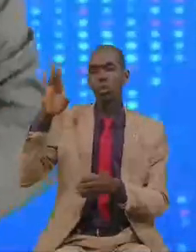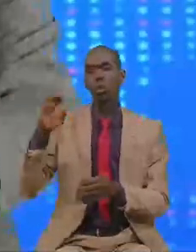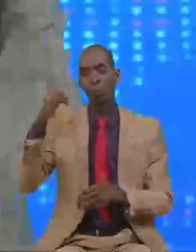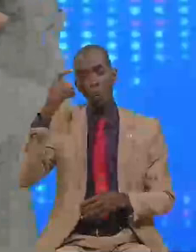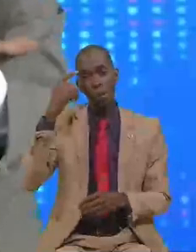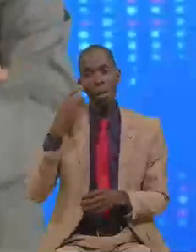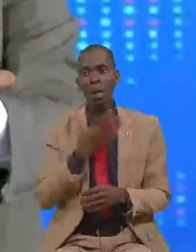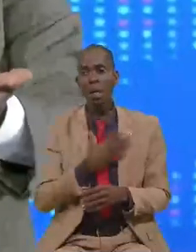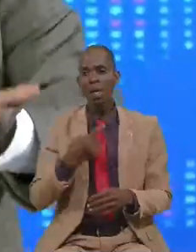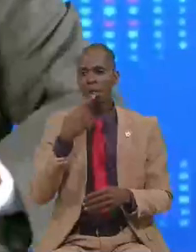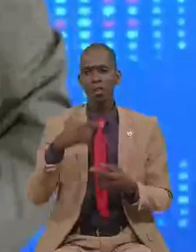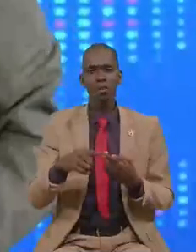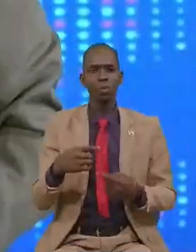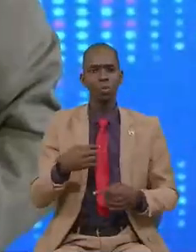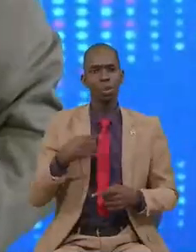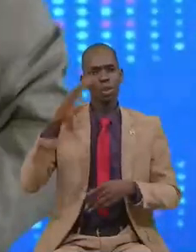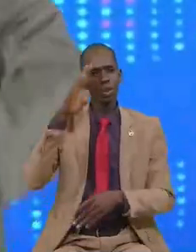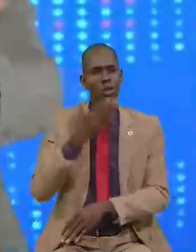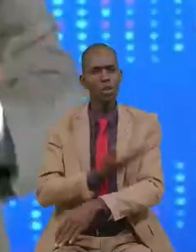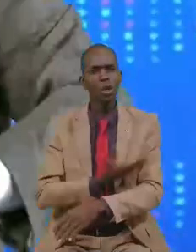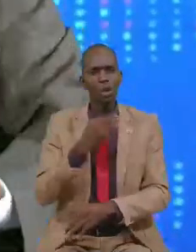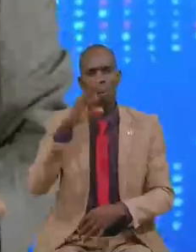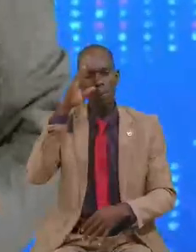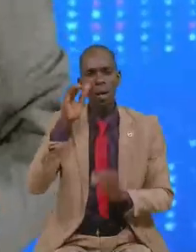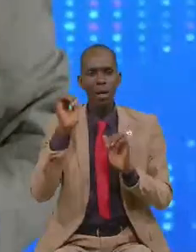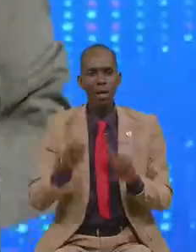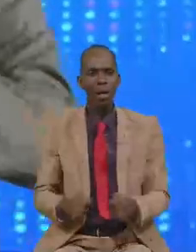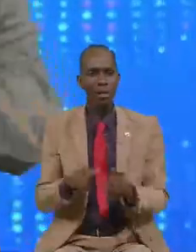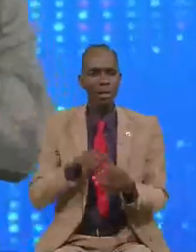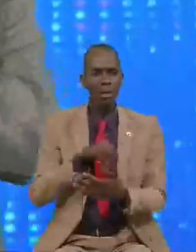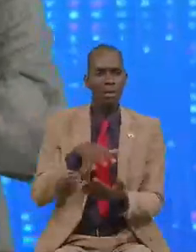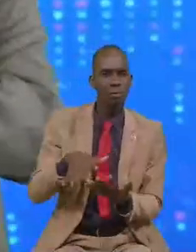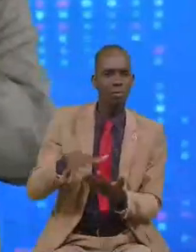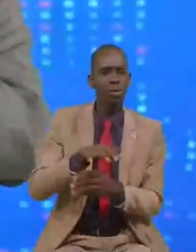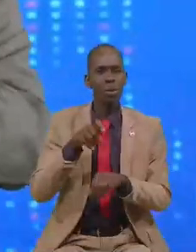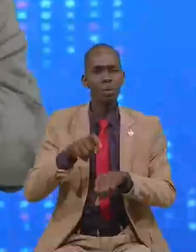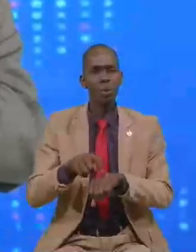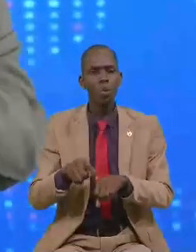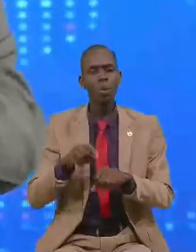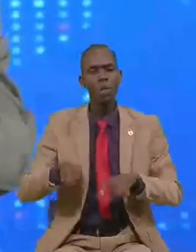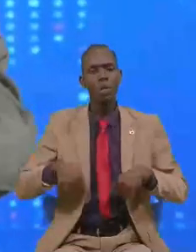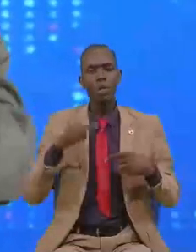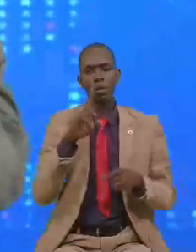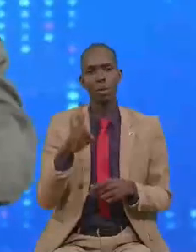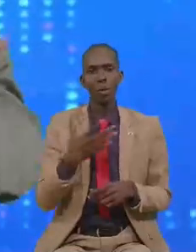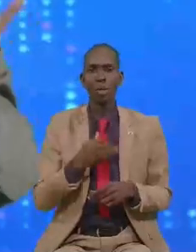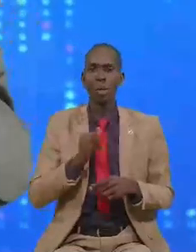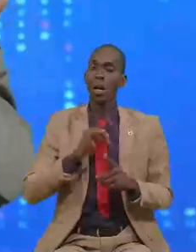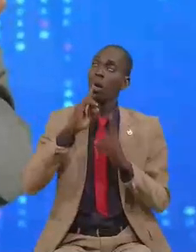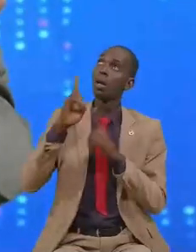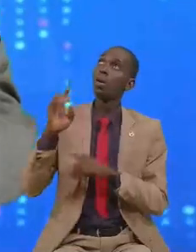l'homme, ces eaux pourront-ils vivre, revivre? Je répondis, Seigneur, tu le sais.